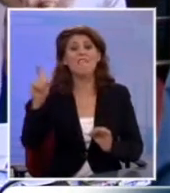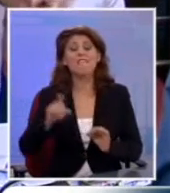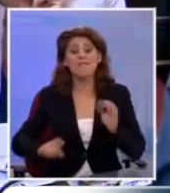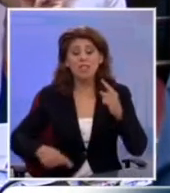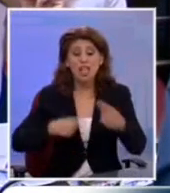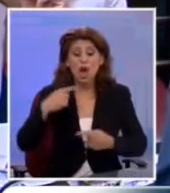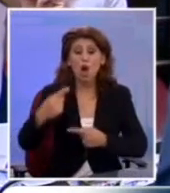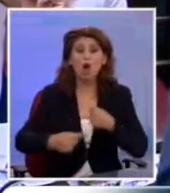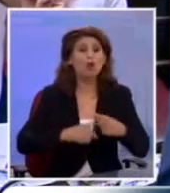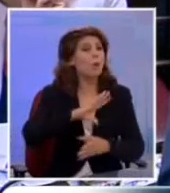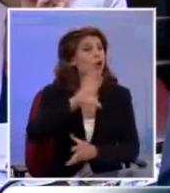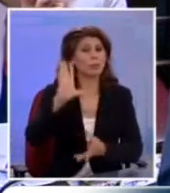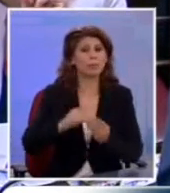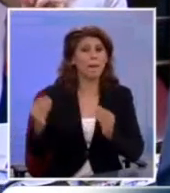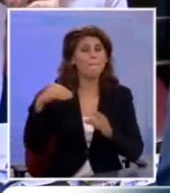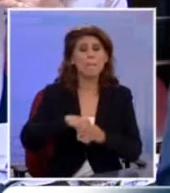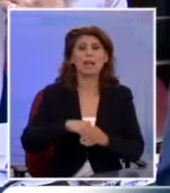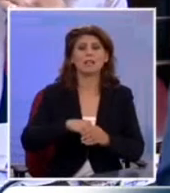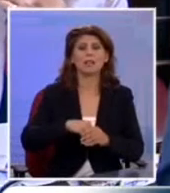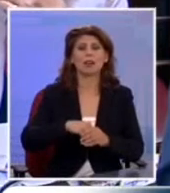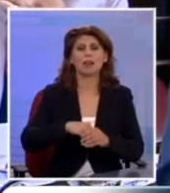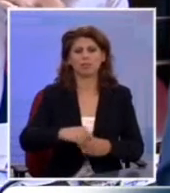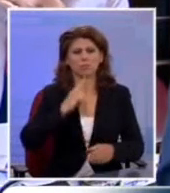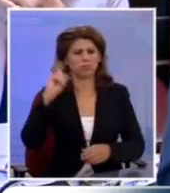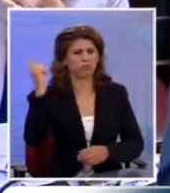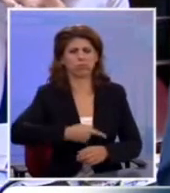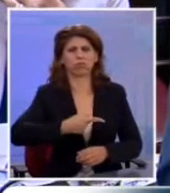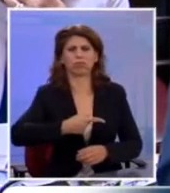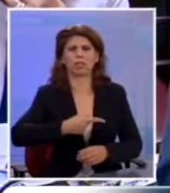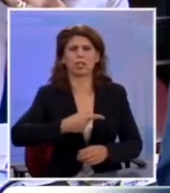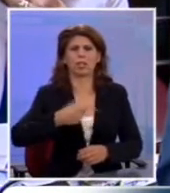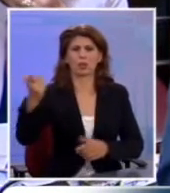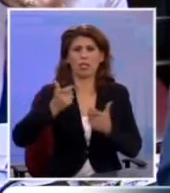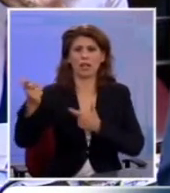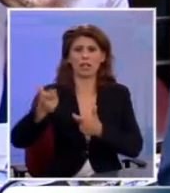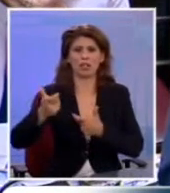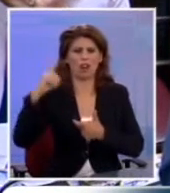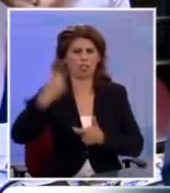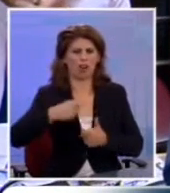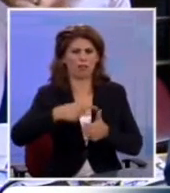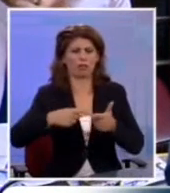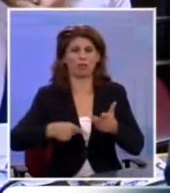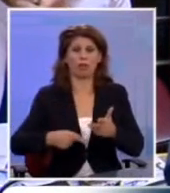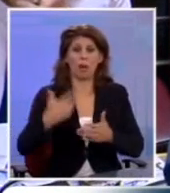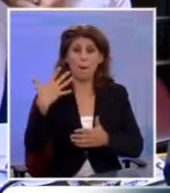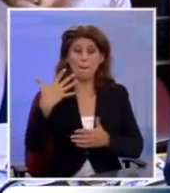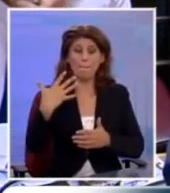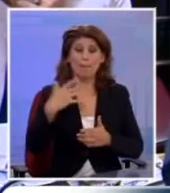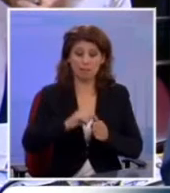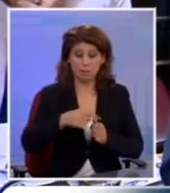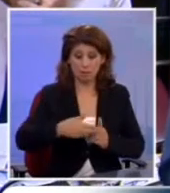όσα περιλαμβάνονται στο τελεσίγραφο των πιστωτών και επί 5 μήνες συζητούμε για τα θέματα τα οποία